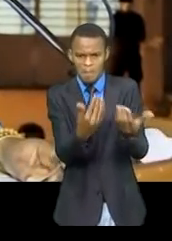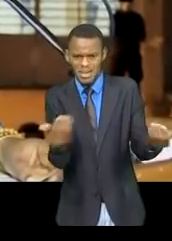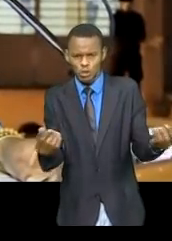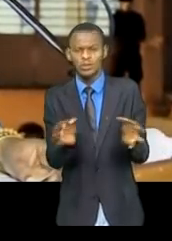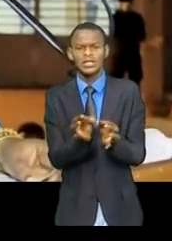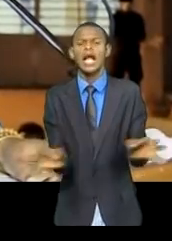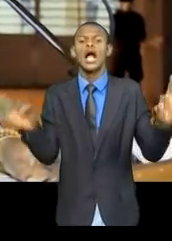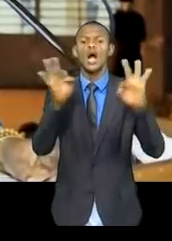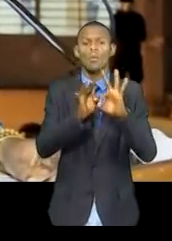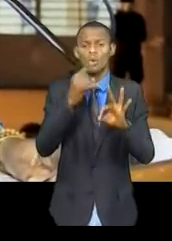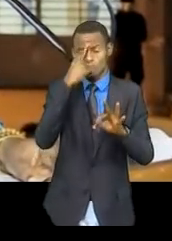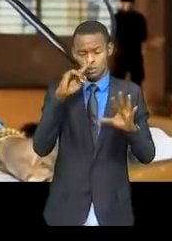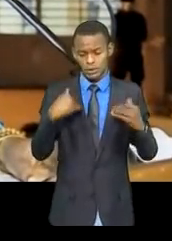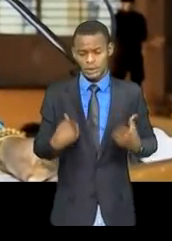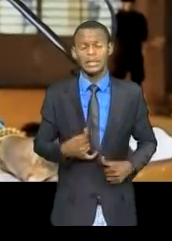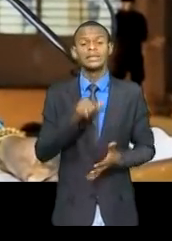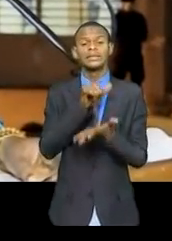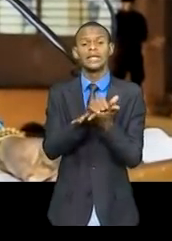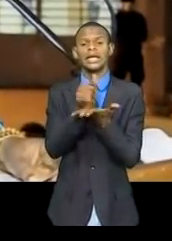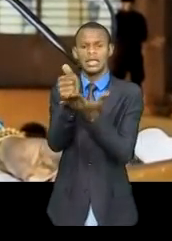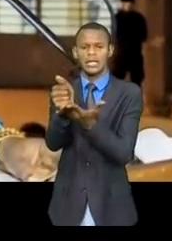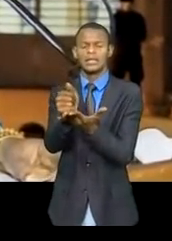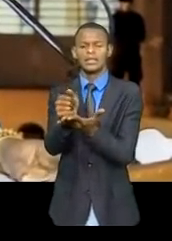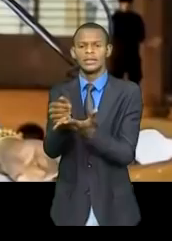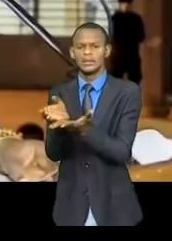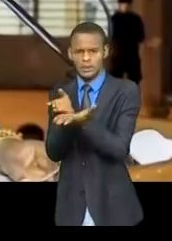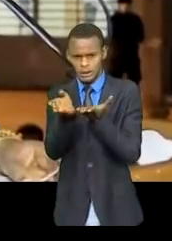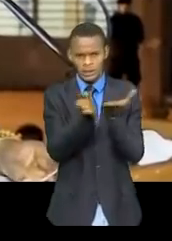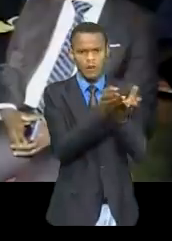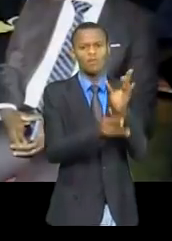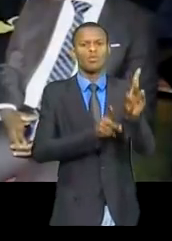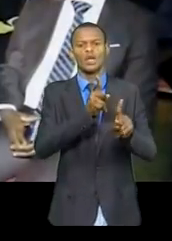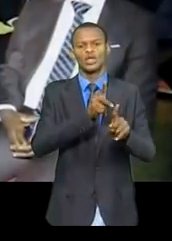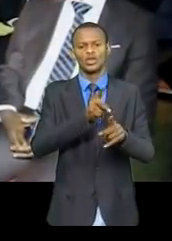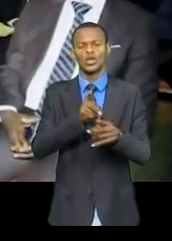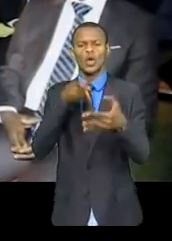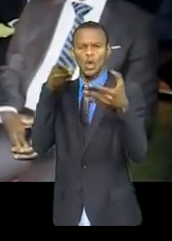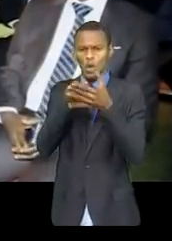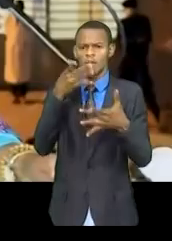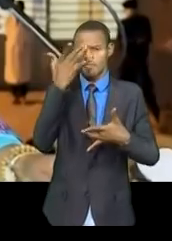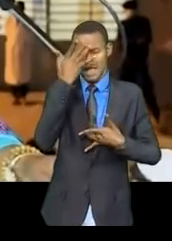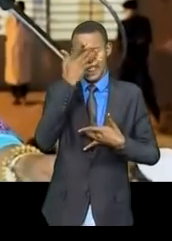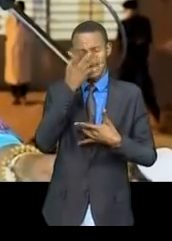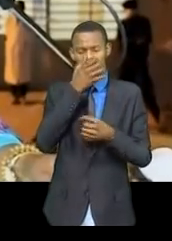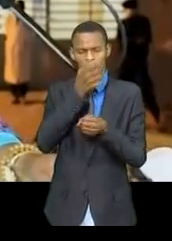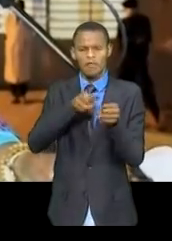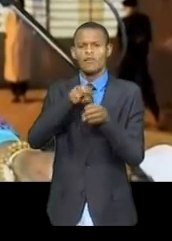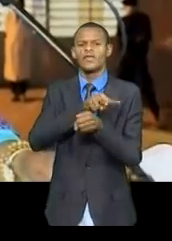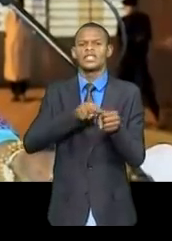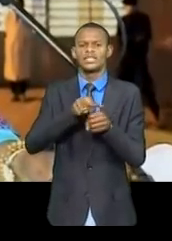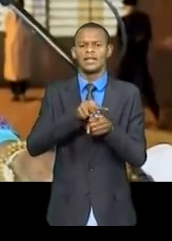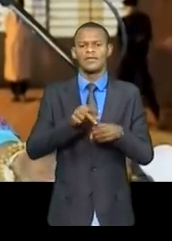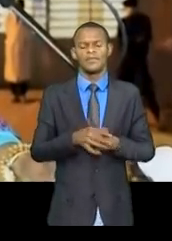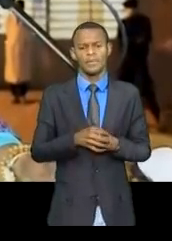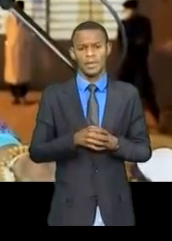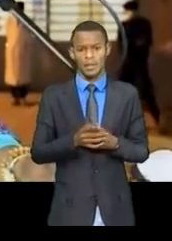aux populations et de la riposte à la pandémie de COVID-19. Dans son adresse, la vice-ministre de la